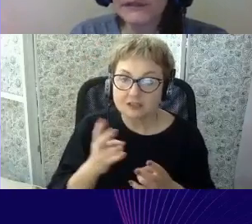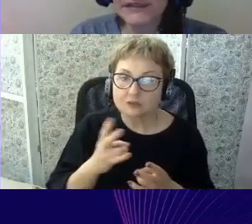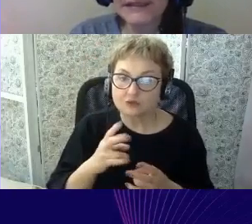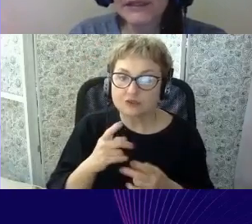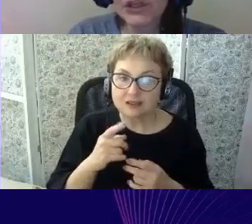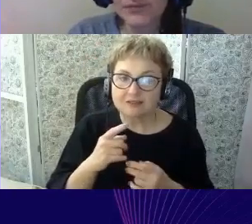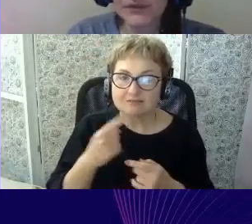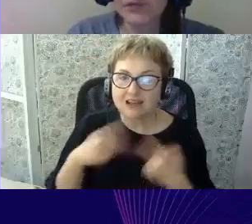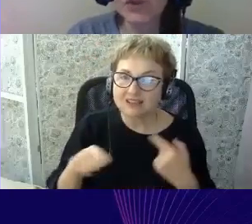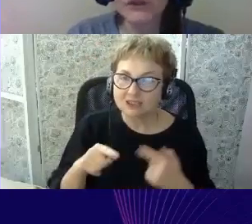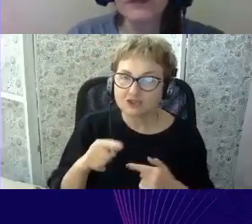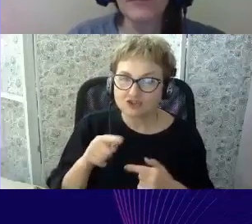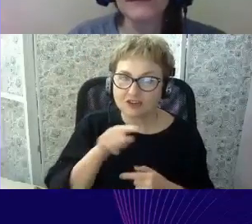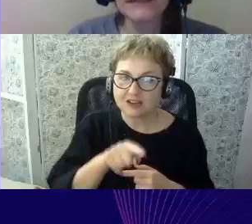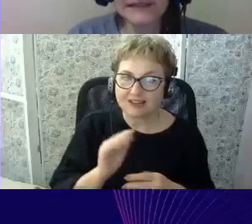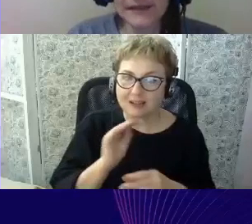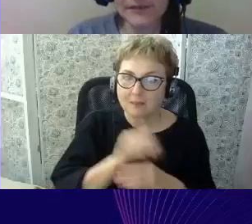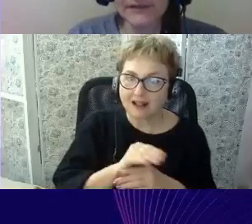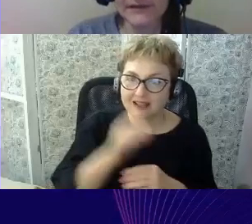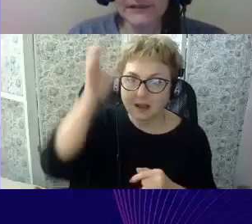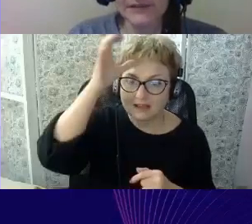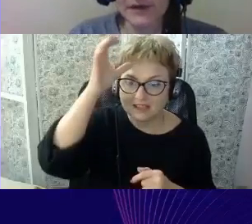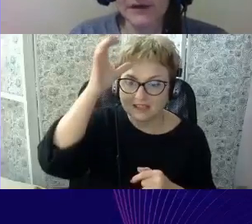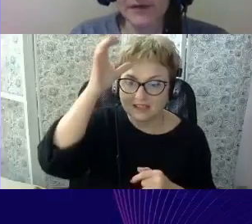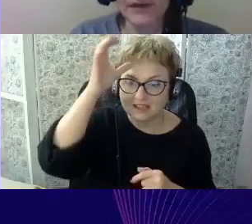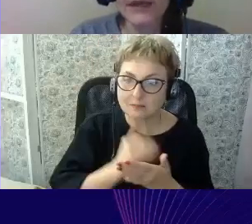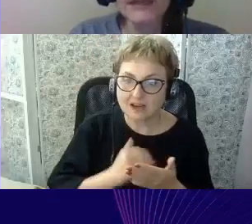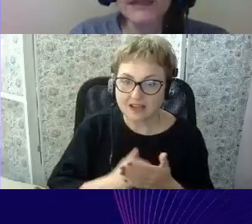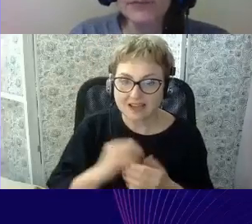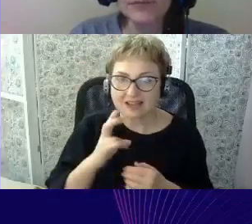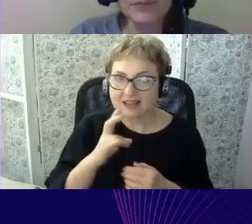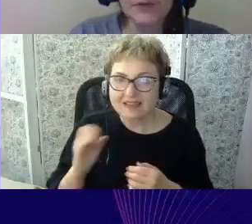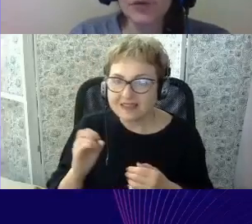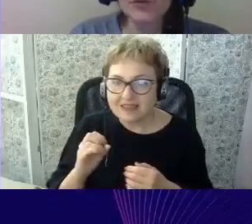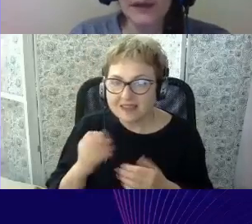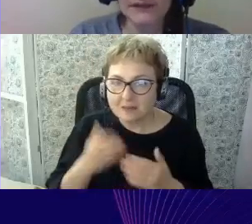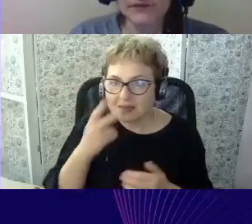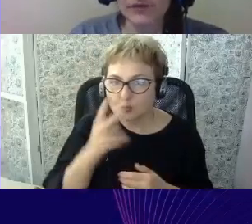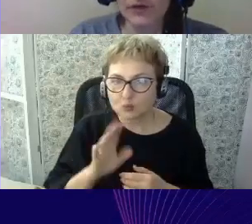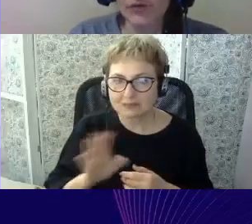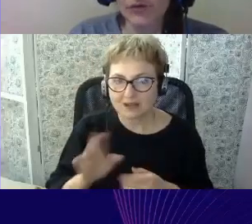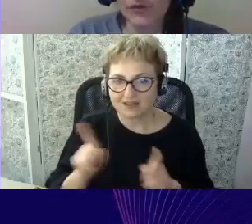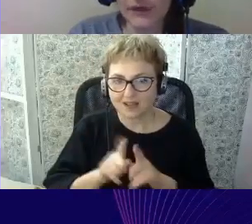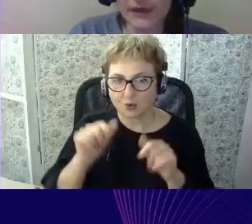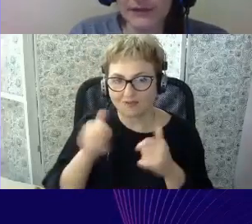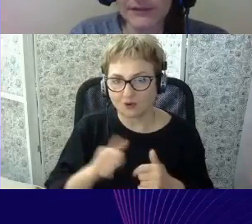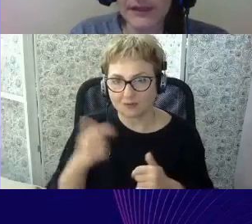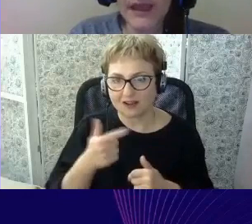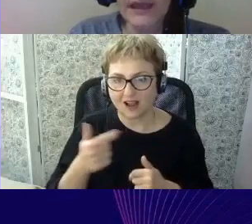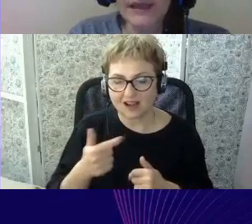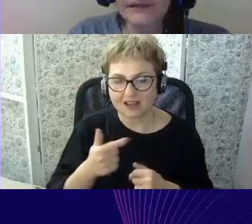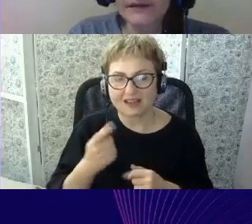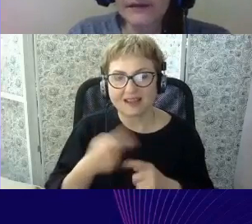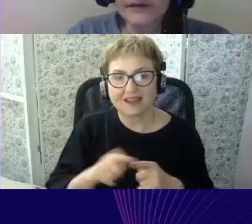следует делать различия, потому что дополнительные образовательные программы не предусматривают такой формы